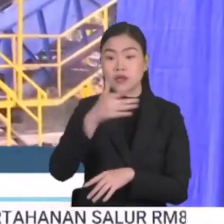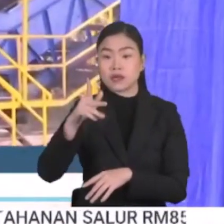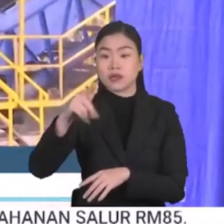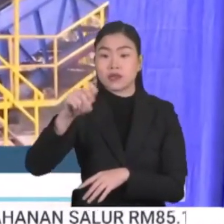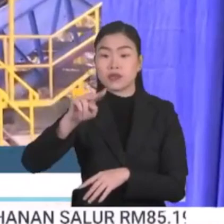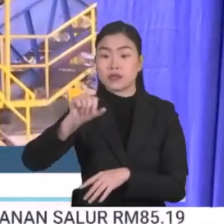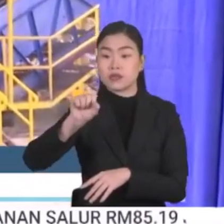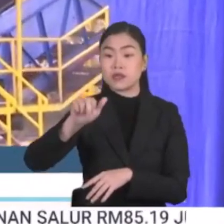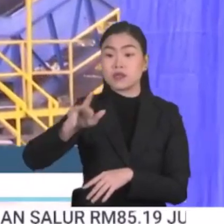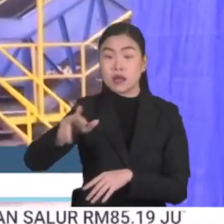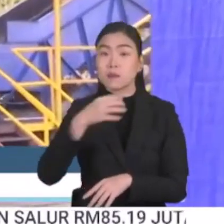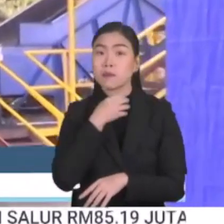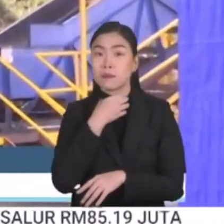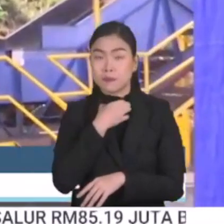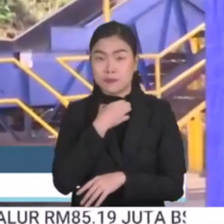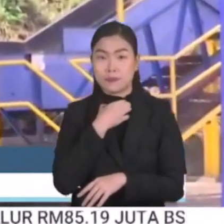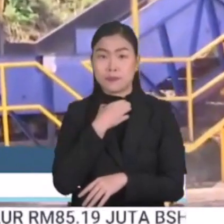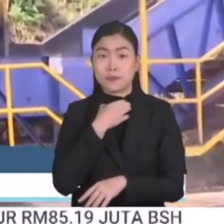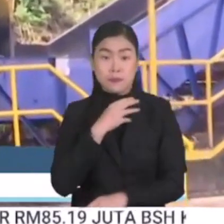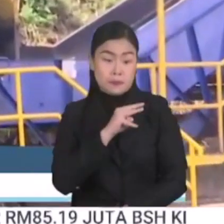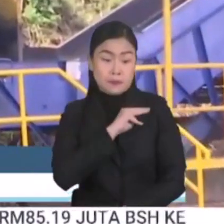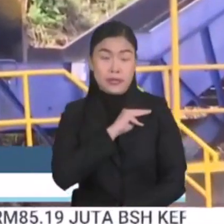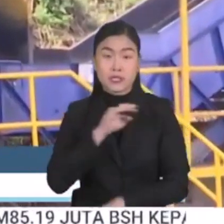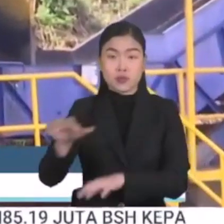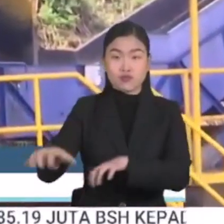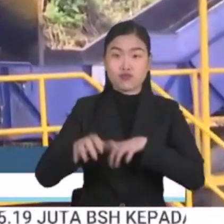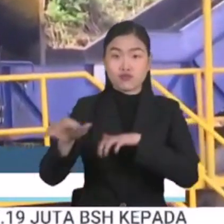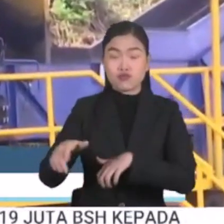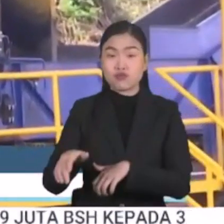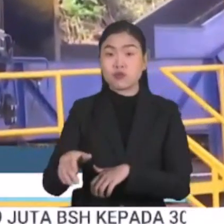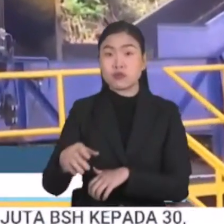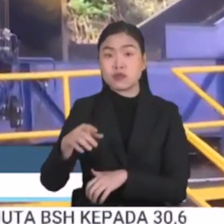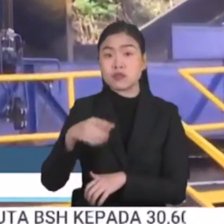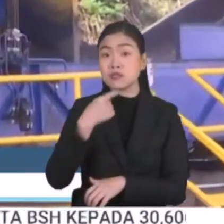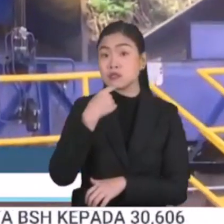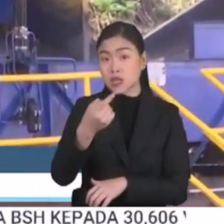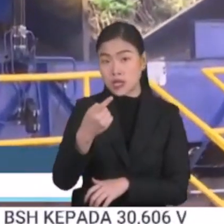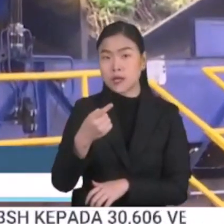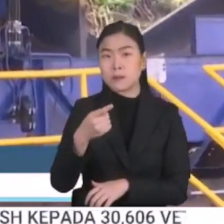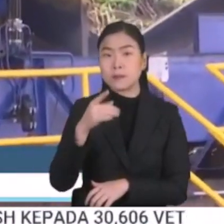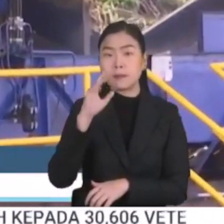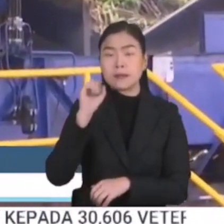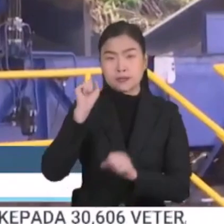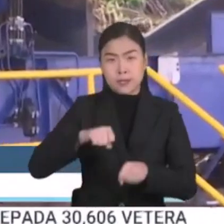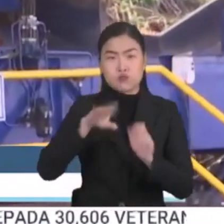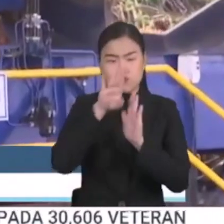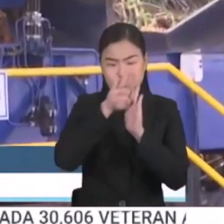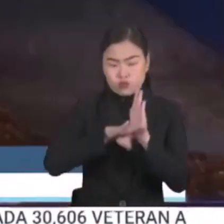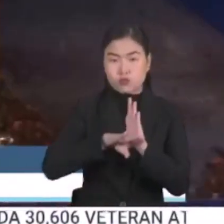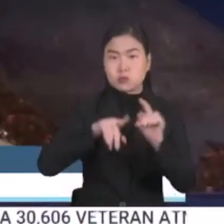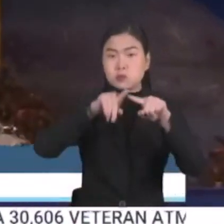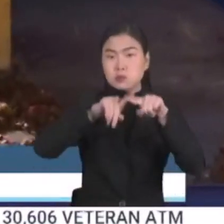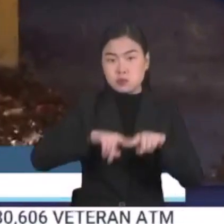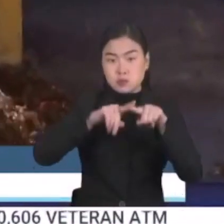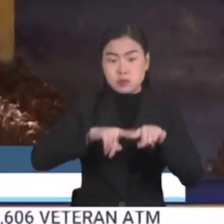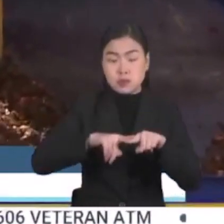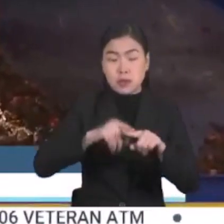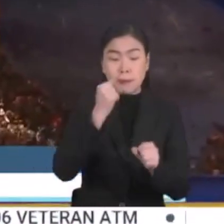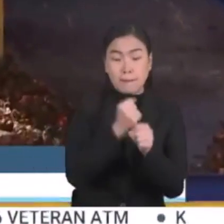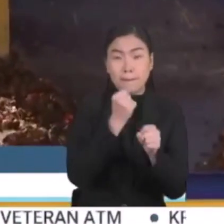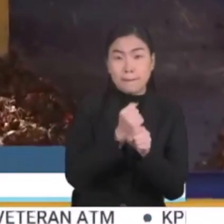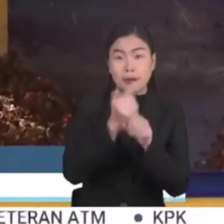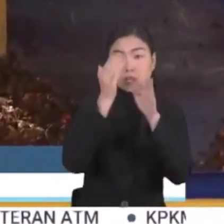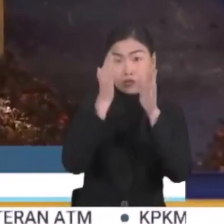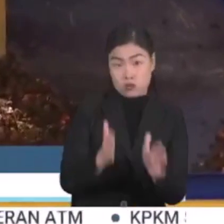Menteri Perdagangan dan Komuniti Datuk Seri Johari Abdul Ghani berkata, pengoperasiannya dijangka dapat mengurangkan kebergantungan kepada